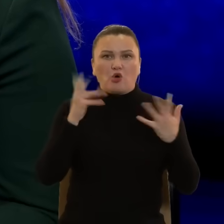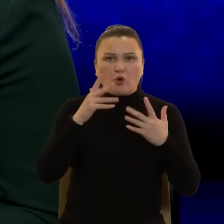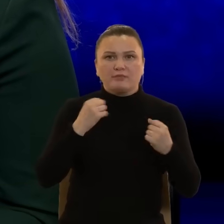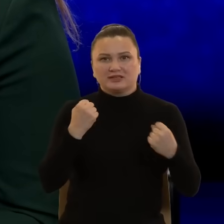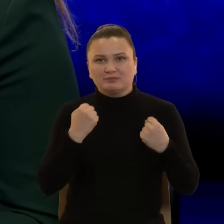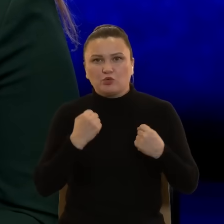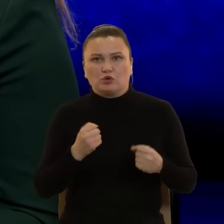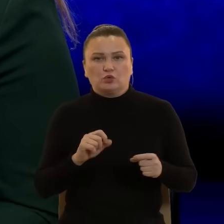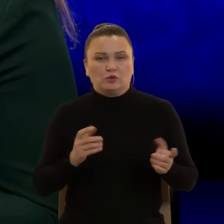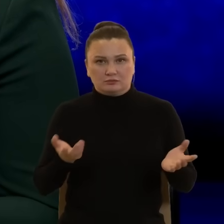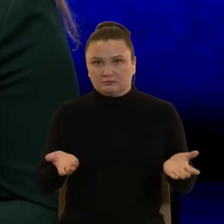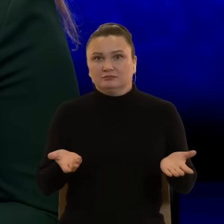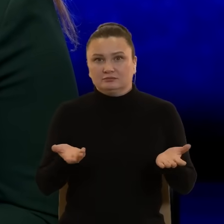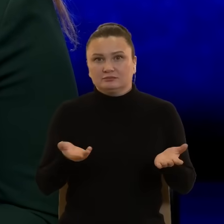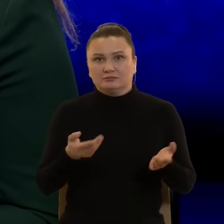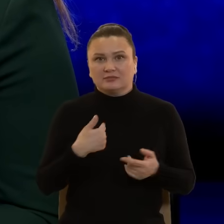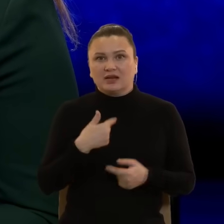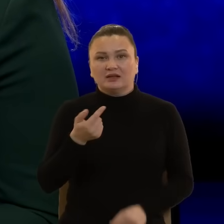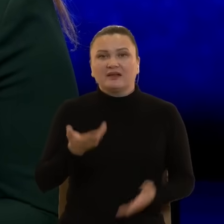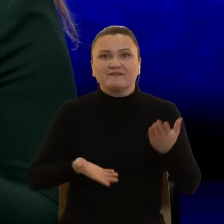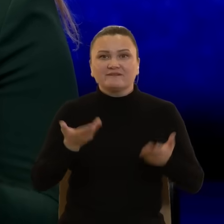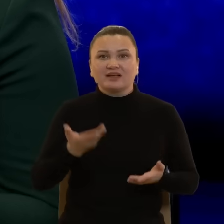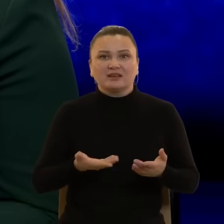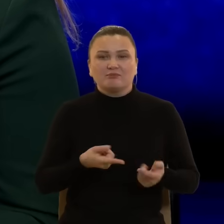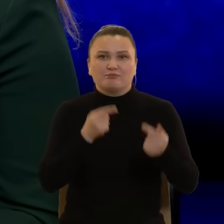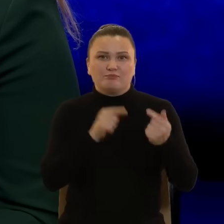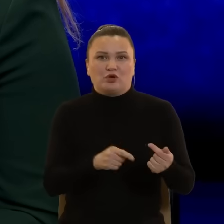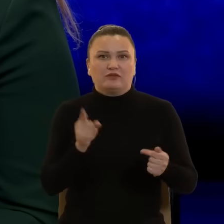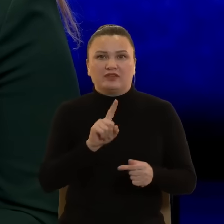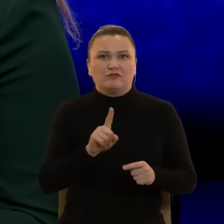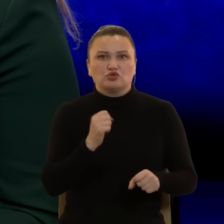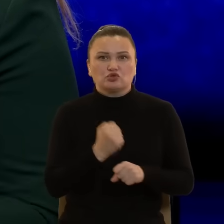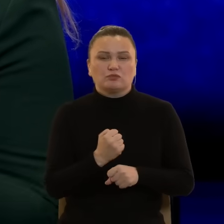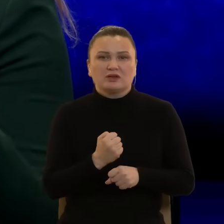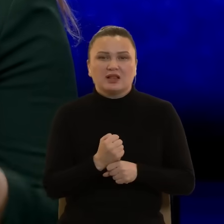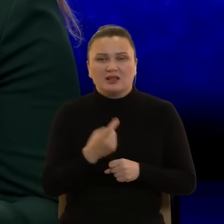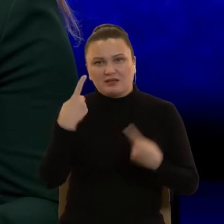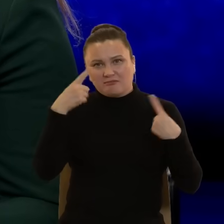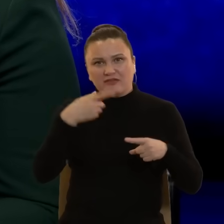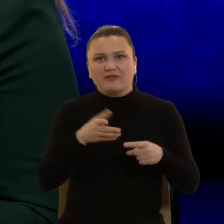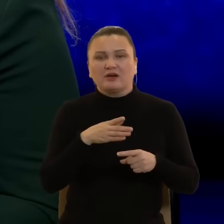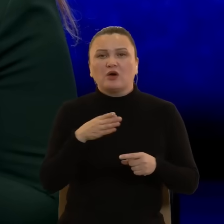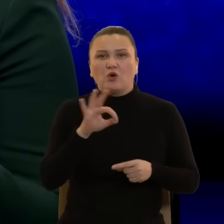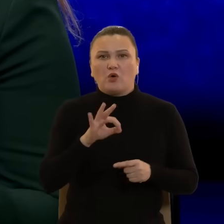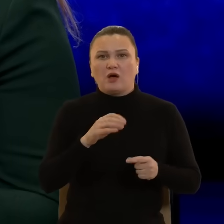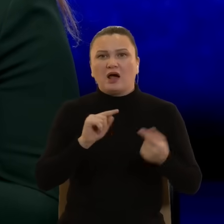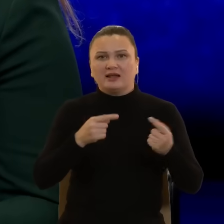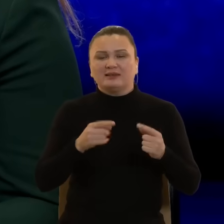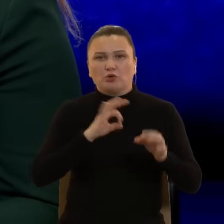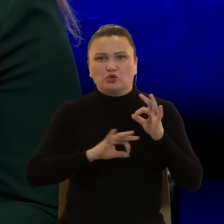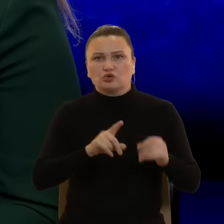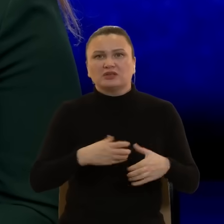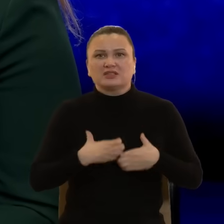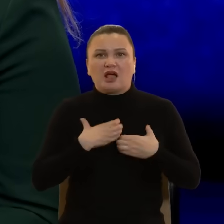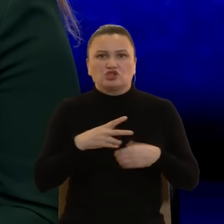спорту. Да, то есть я, наверное, противник того, чтобы создавать мифы вокруг антибиотиков, что это ужасные какие-то